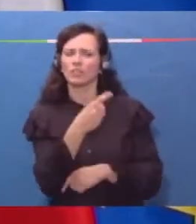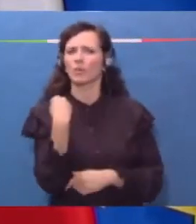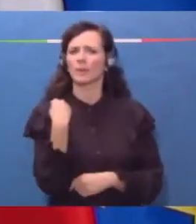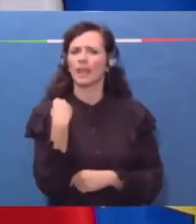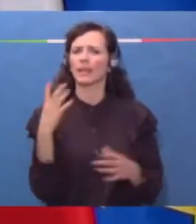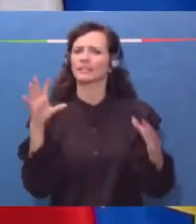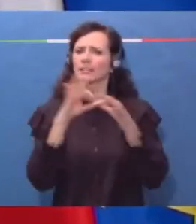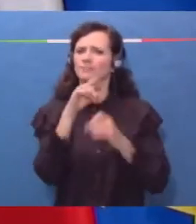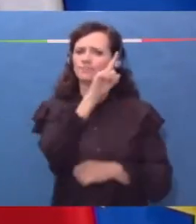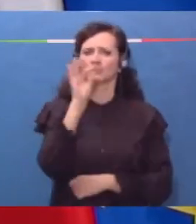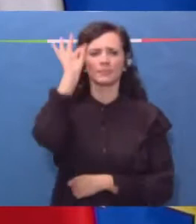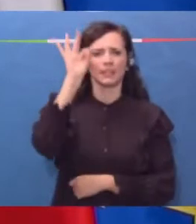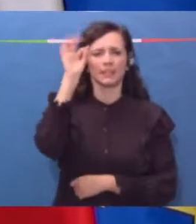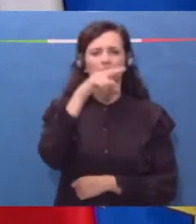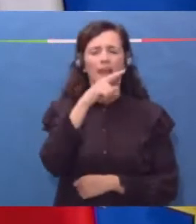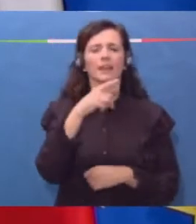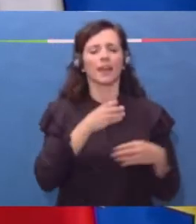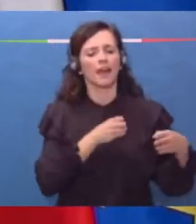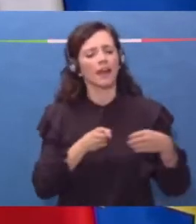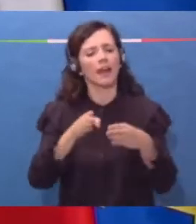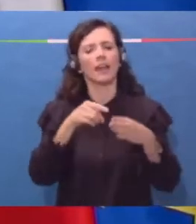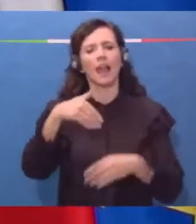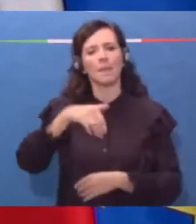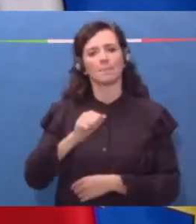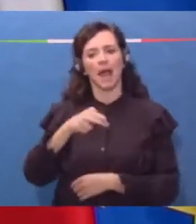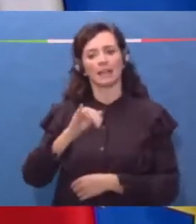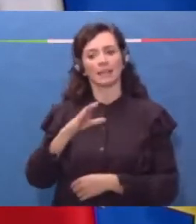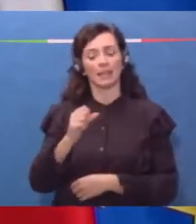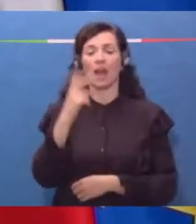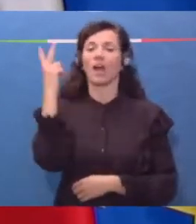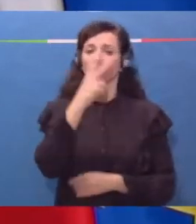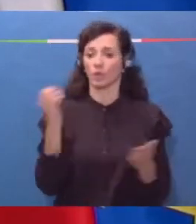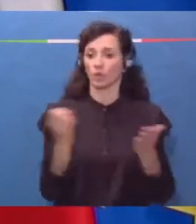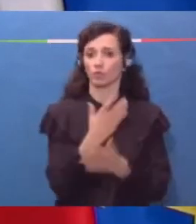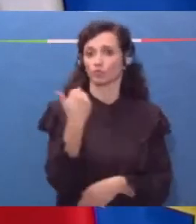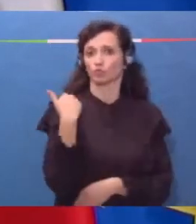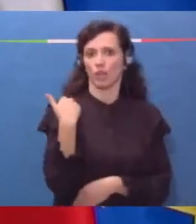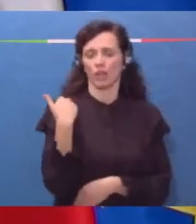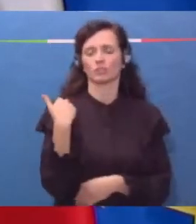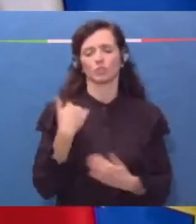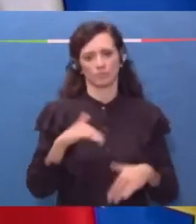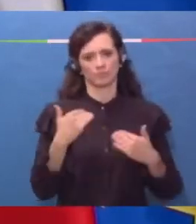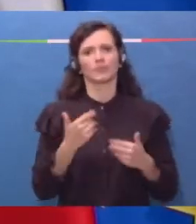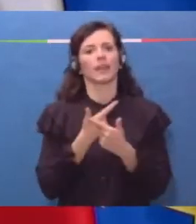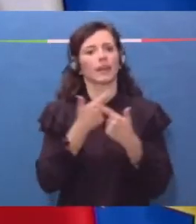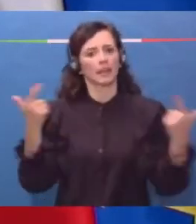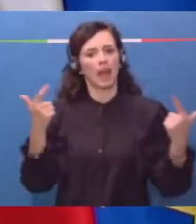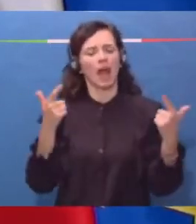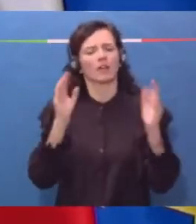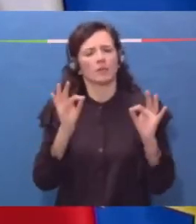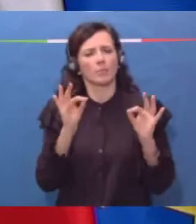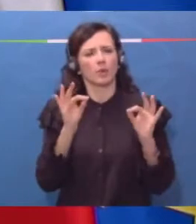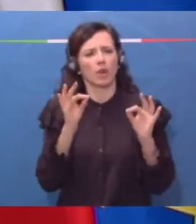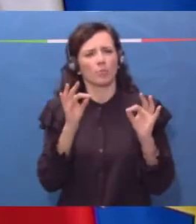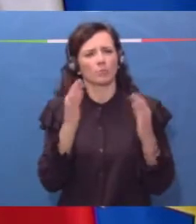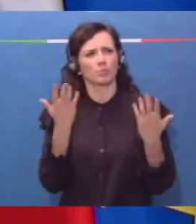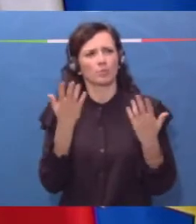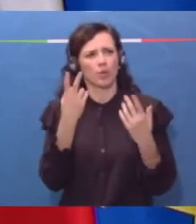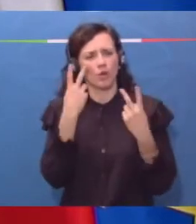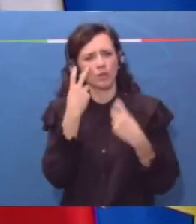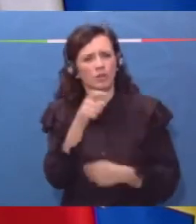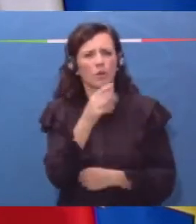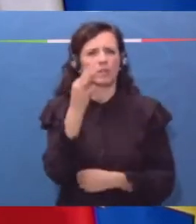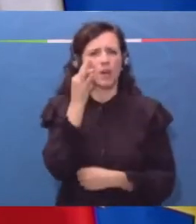accaduto negli ultimi giorni è troppo grave sul piano umano per